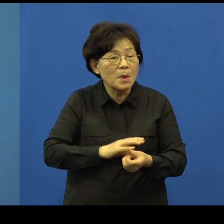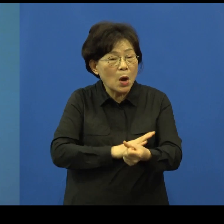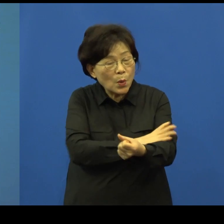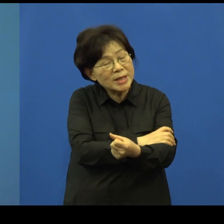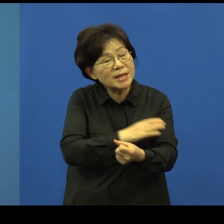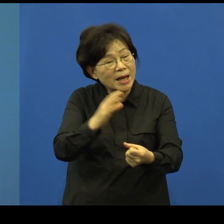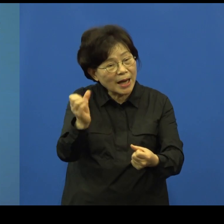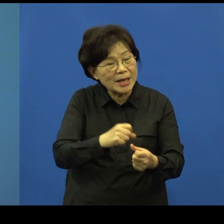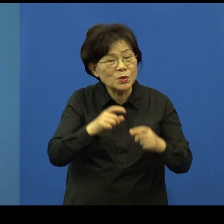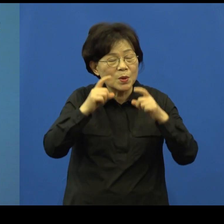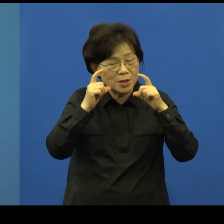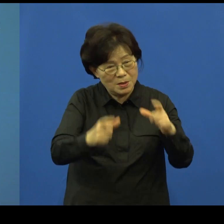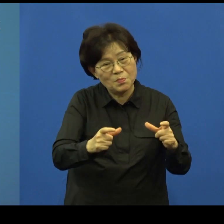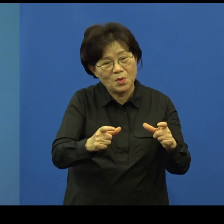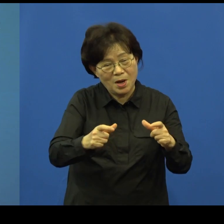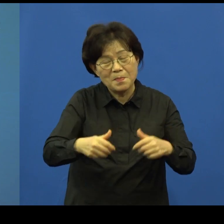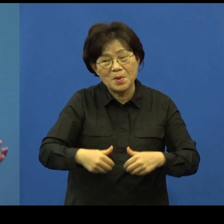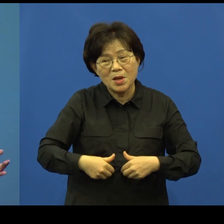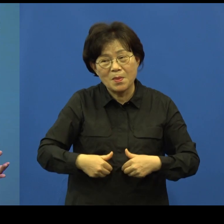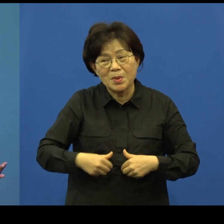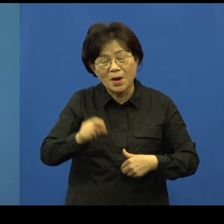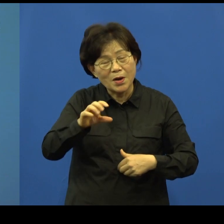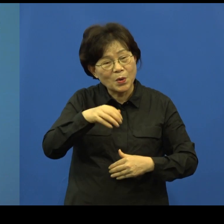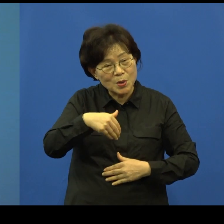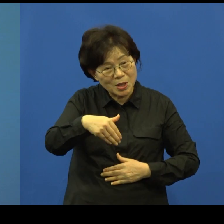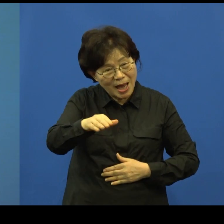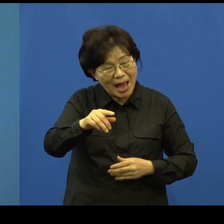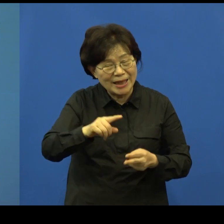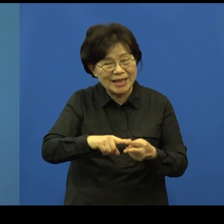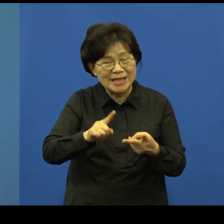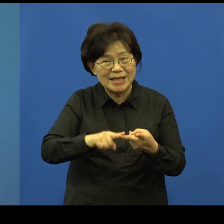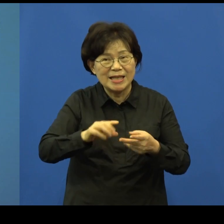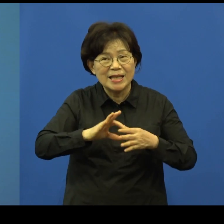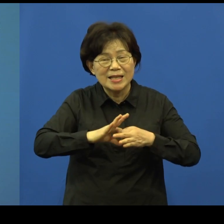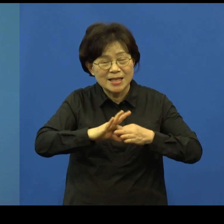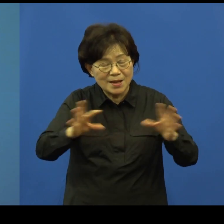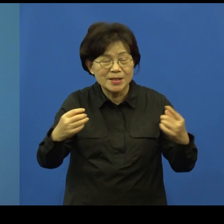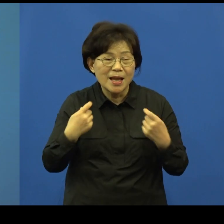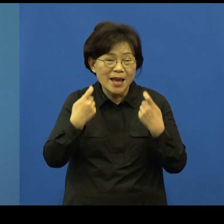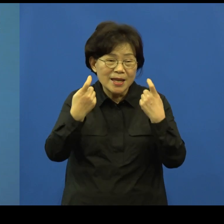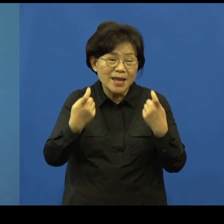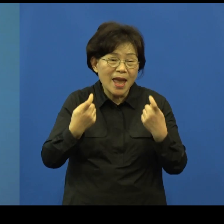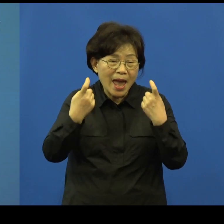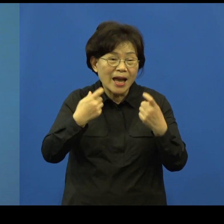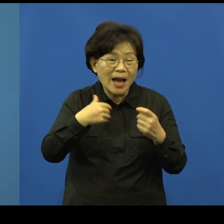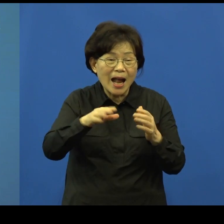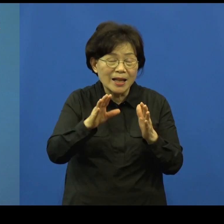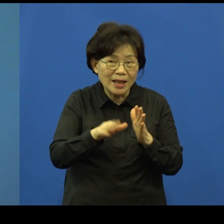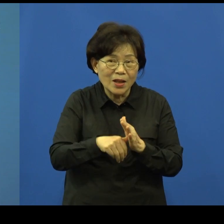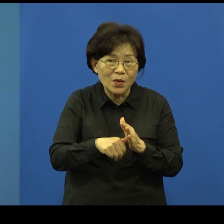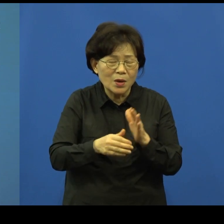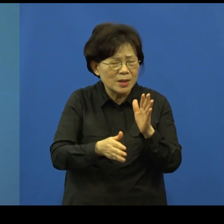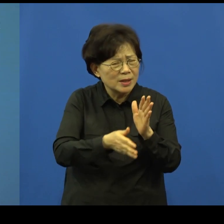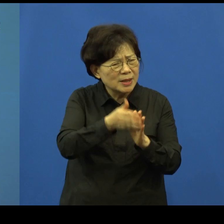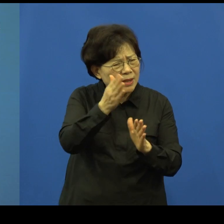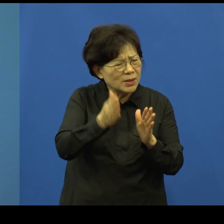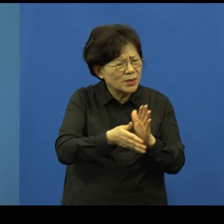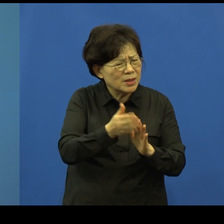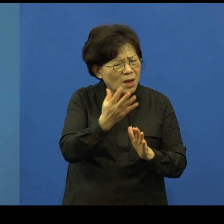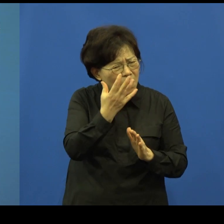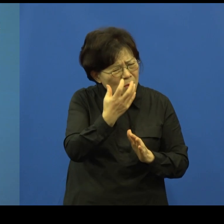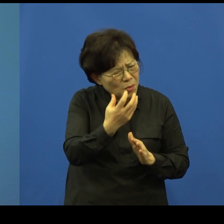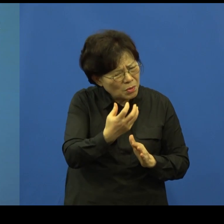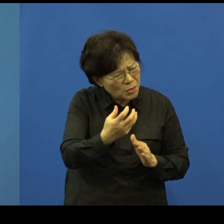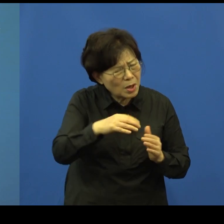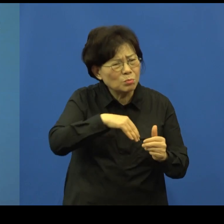선포하는 거죠. 어디를 가나, 여러분 어느 여행을 가면, 어느 도시에 가면 좀 막 분위기가 이상한 그런